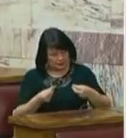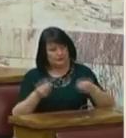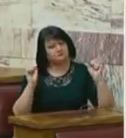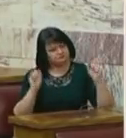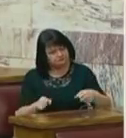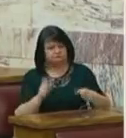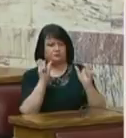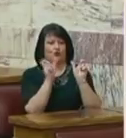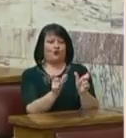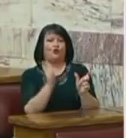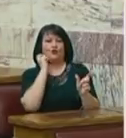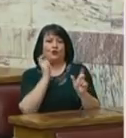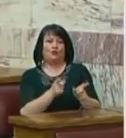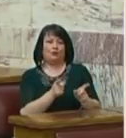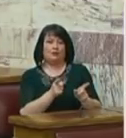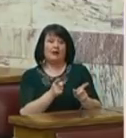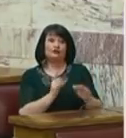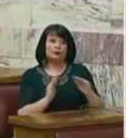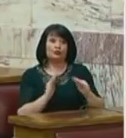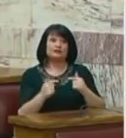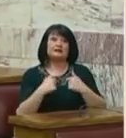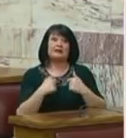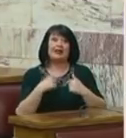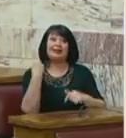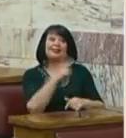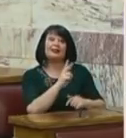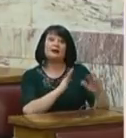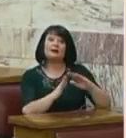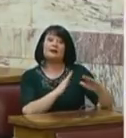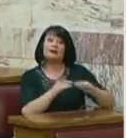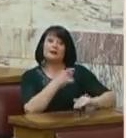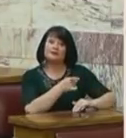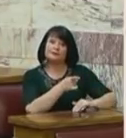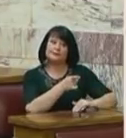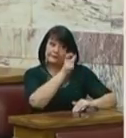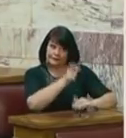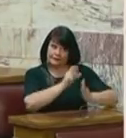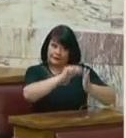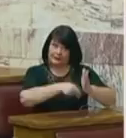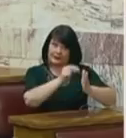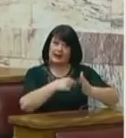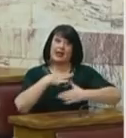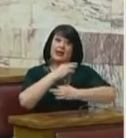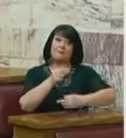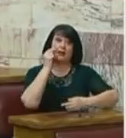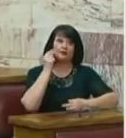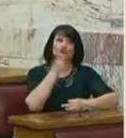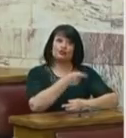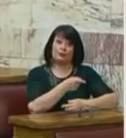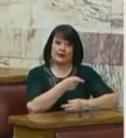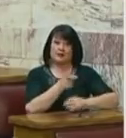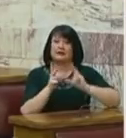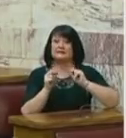μας κατοχύρωση, αλλά κατοχύρωση δική τους και ιδίως αυτών που θα υπογράψουν εκ μέρους τους, τα συζητάμε.